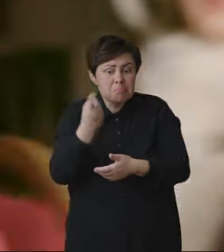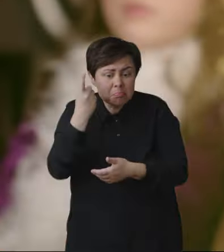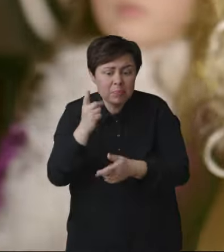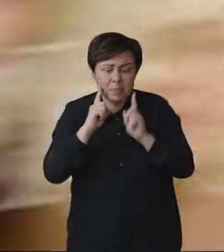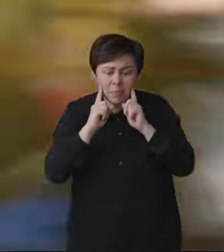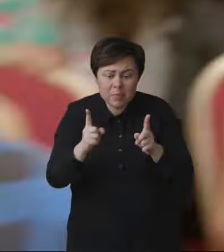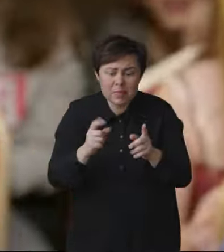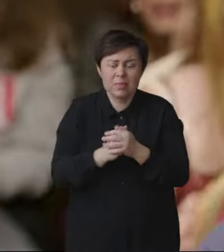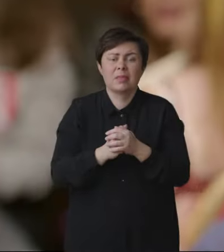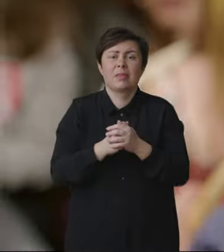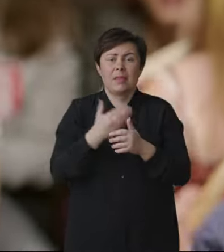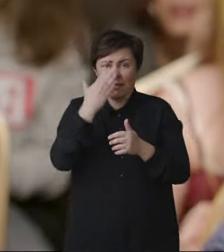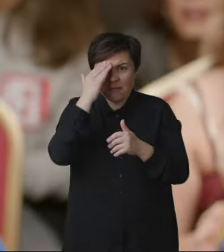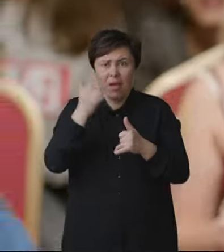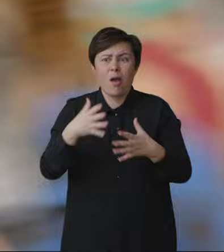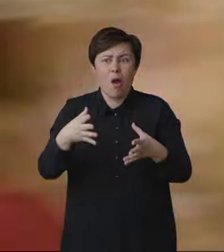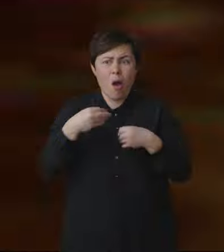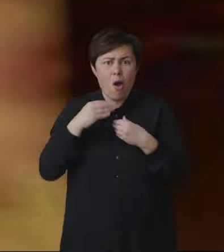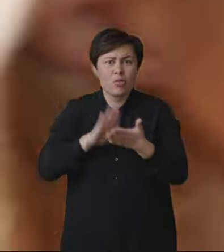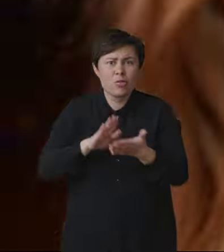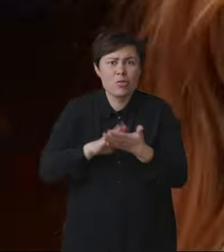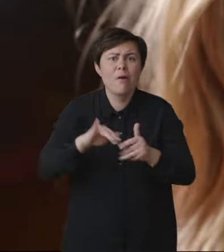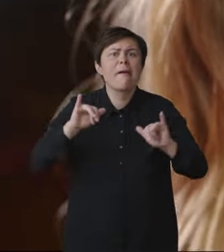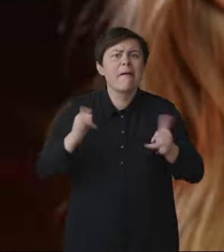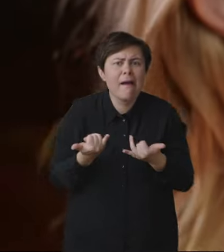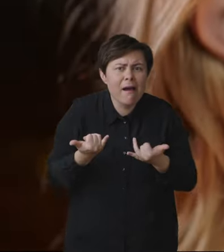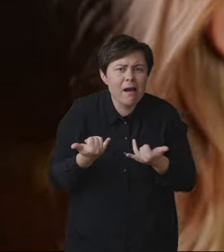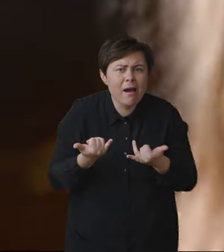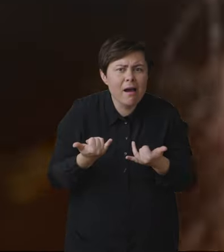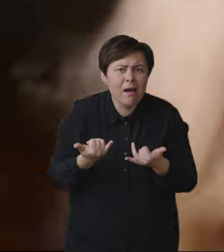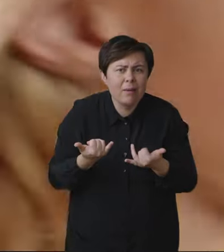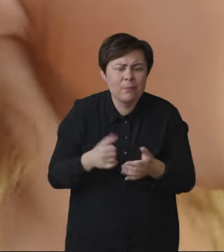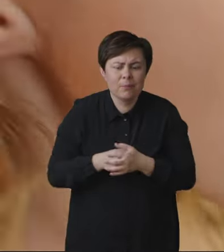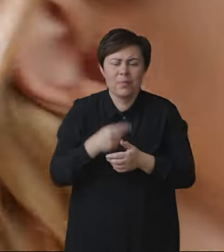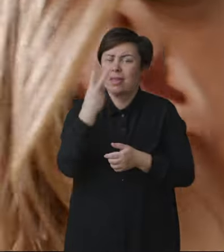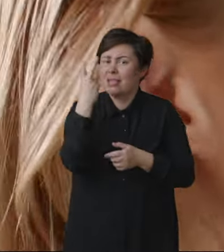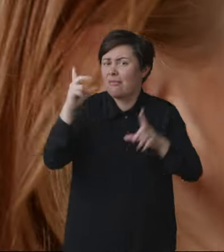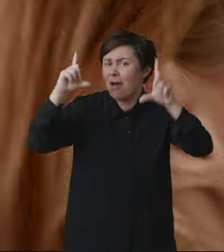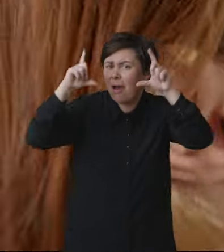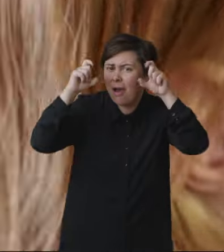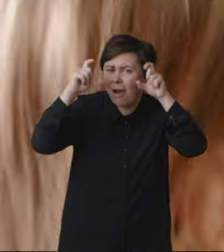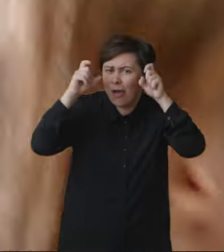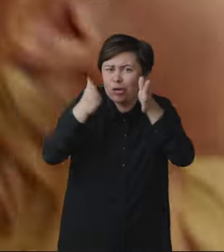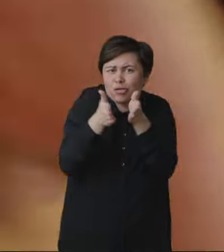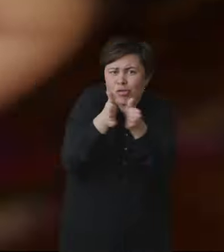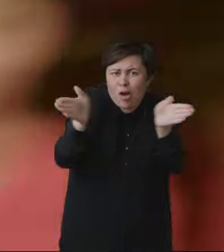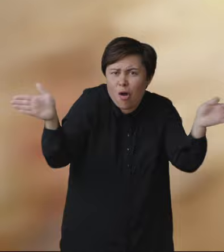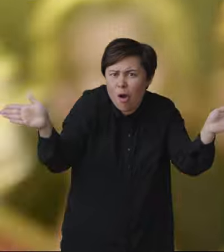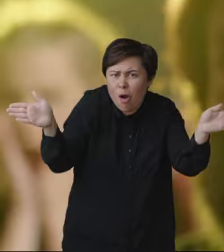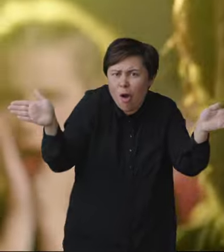Serio? Tak. I wiecie, jaka okazała się nagroda? Jaka? No to. Dwa aparaty